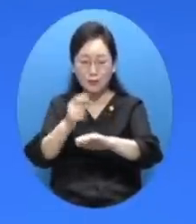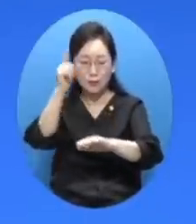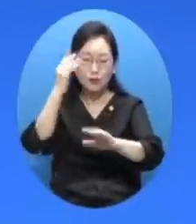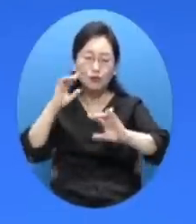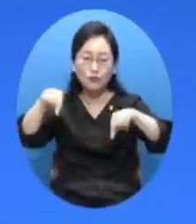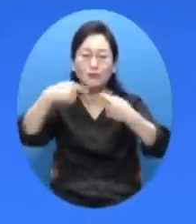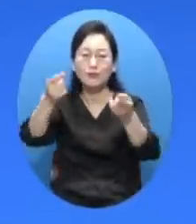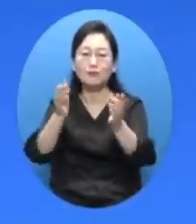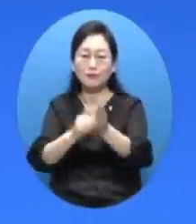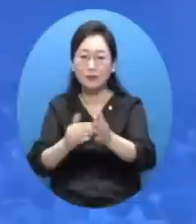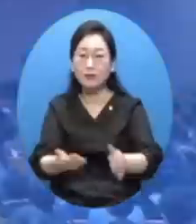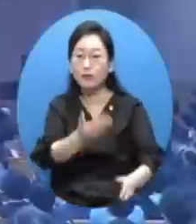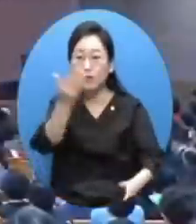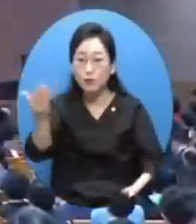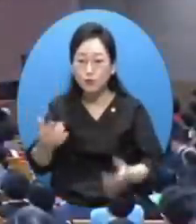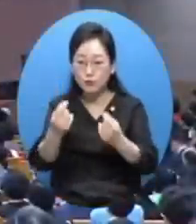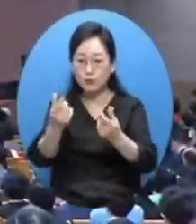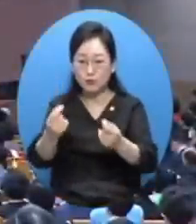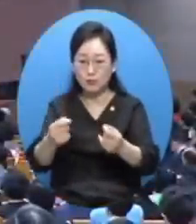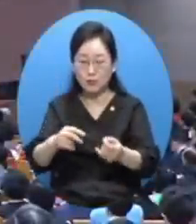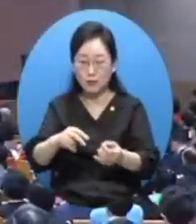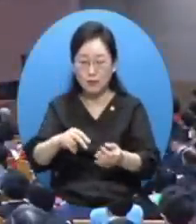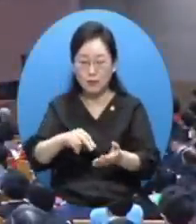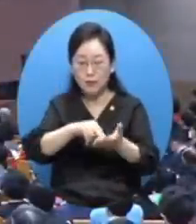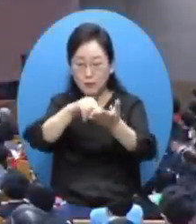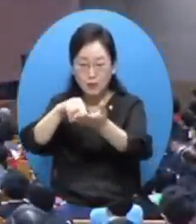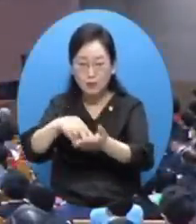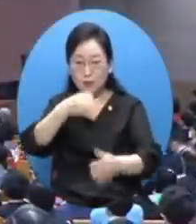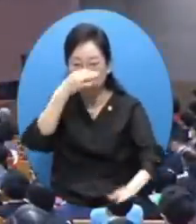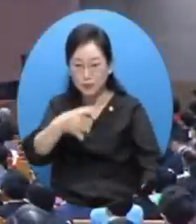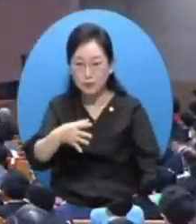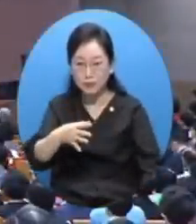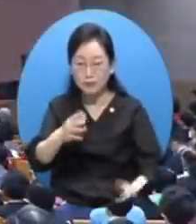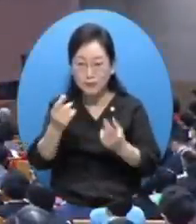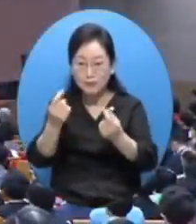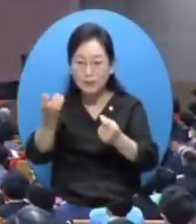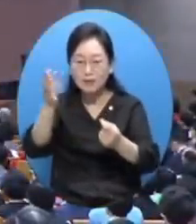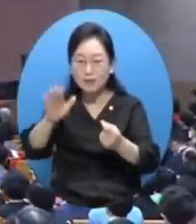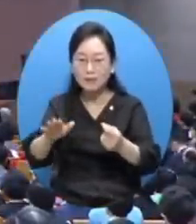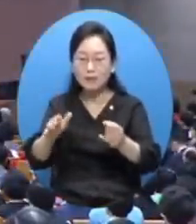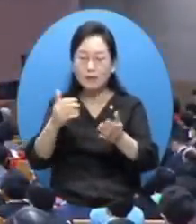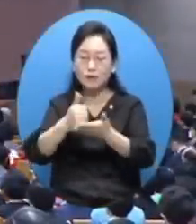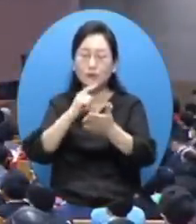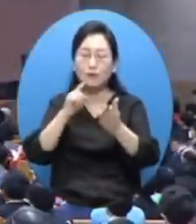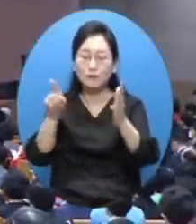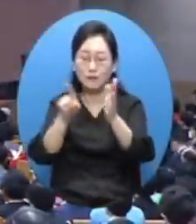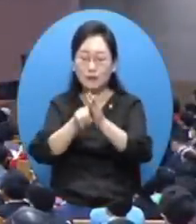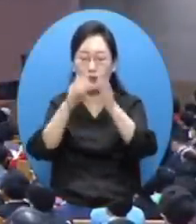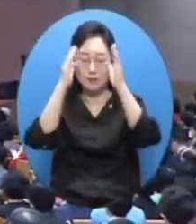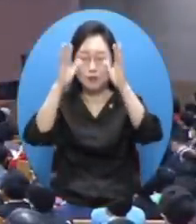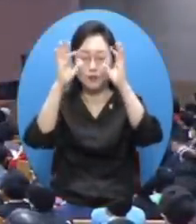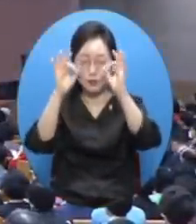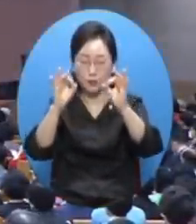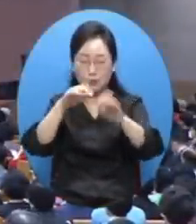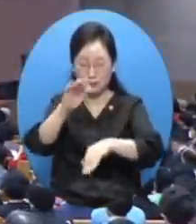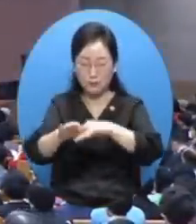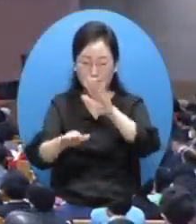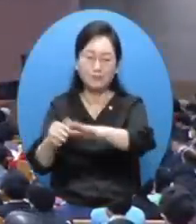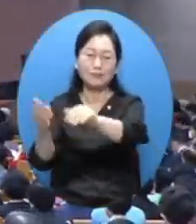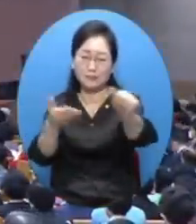여러분, 여러분 가는 길이 광야길이고 힘든 길이라고 할지라도 주님만 바라보고 믿음으로 전진 나가시길